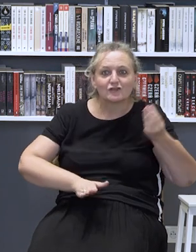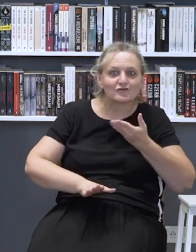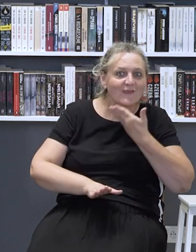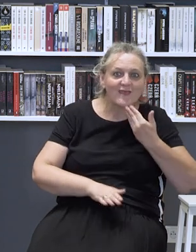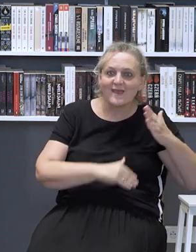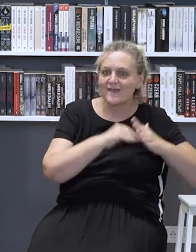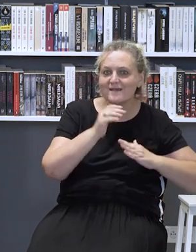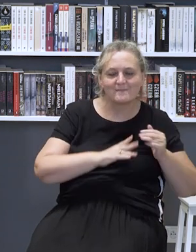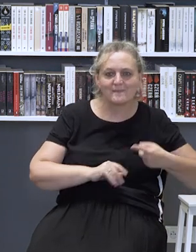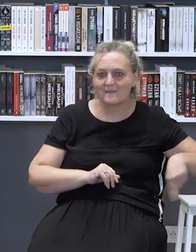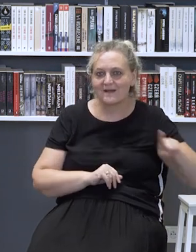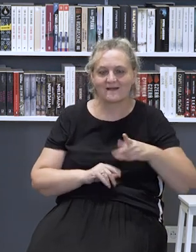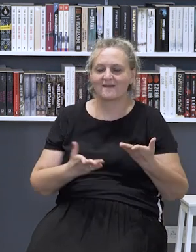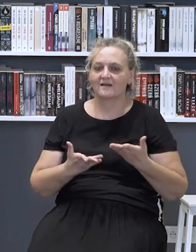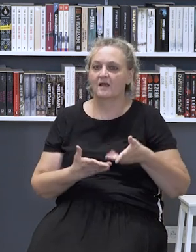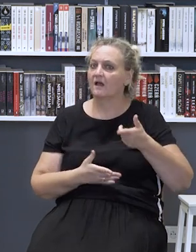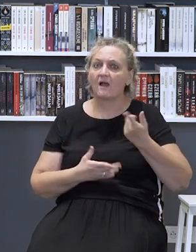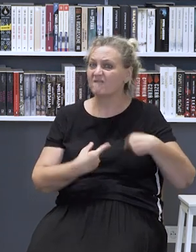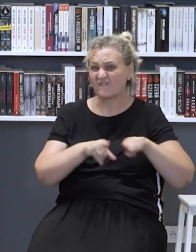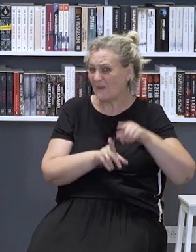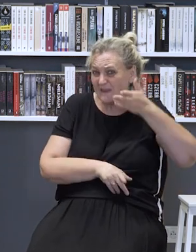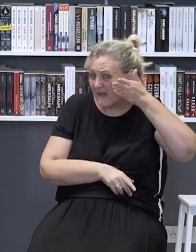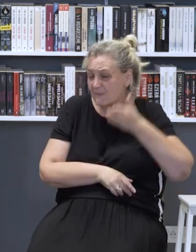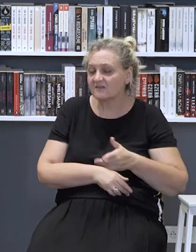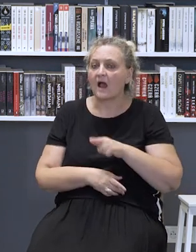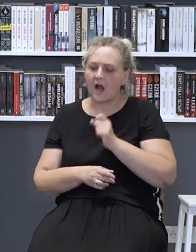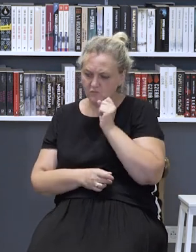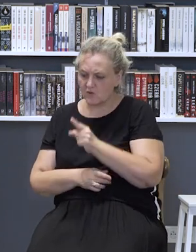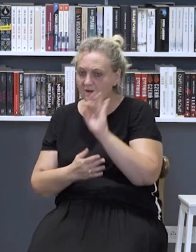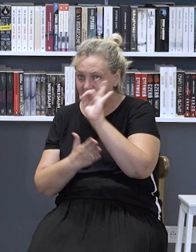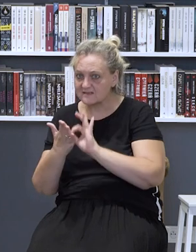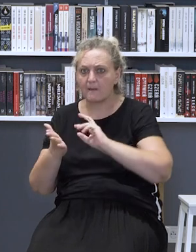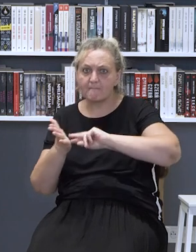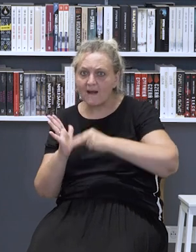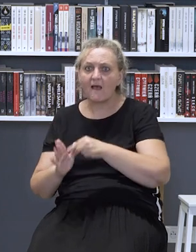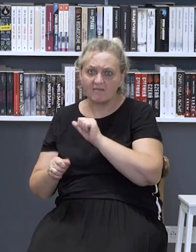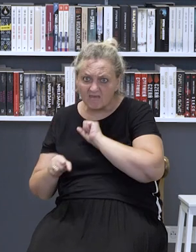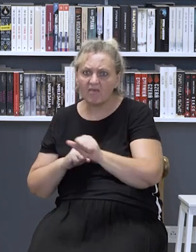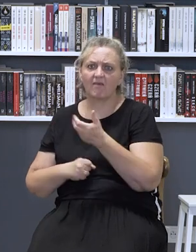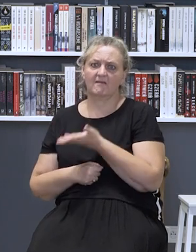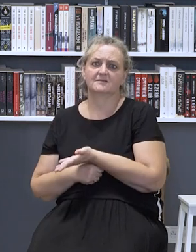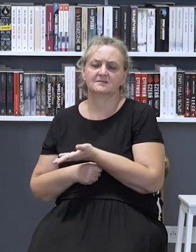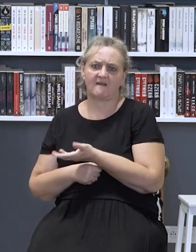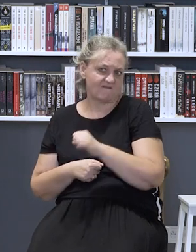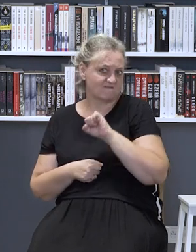ma. Już ich nigdy nie będzie, ale one przecież są narysowane, jest plan.